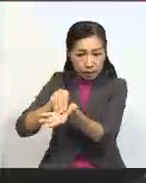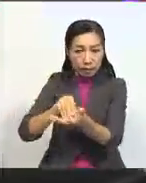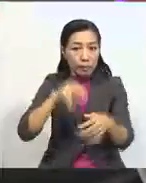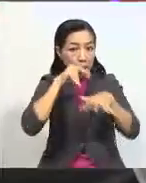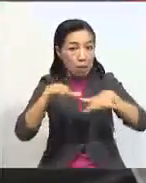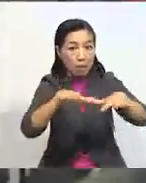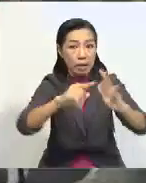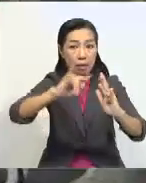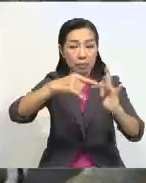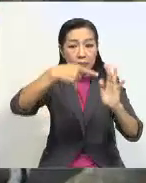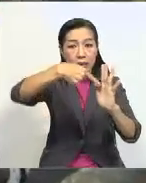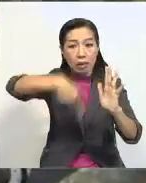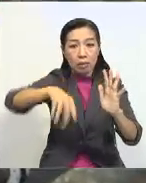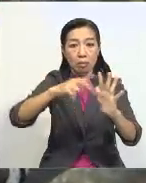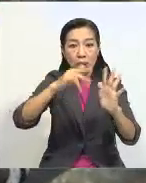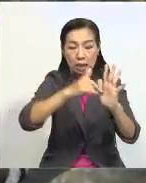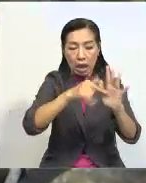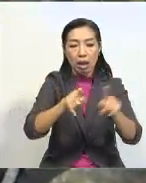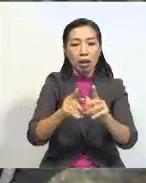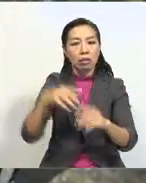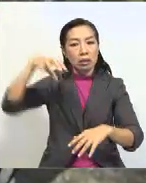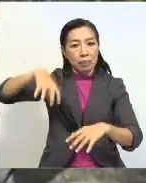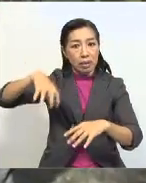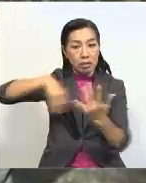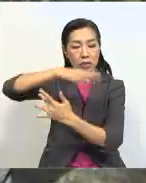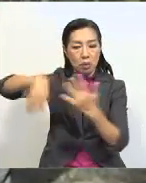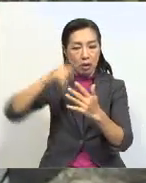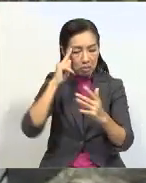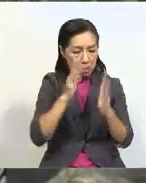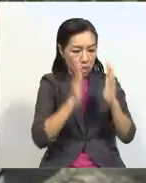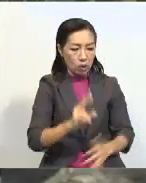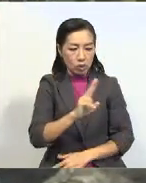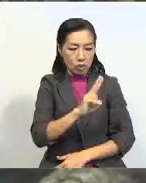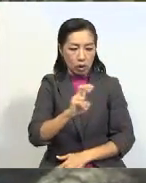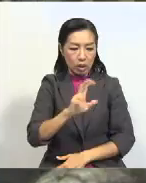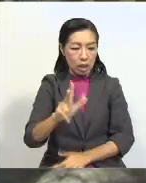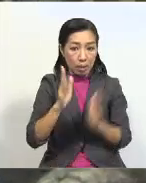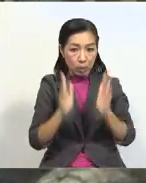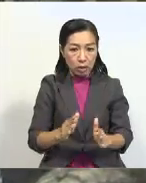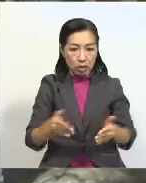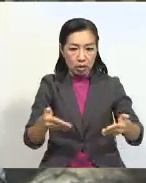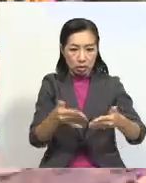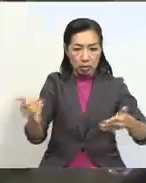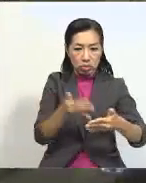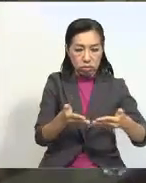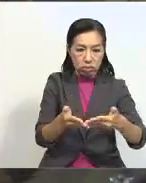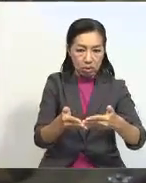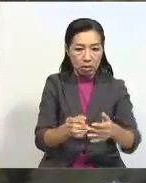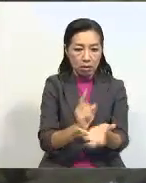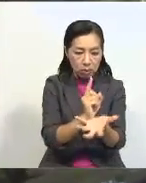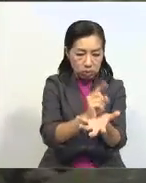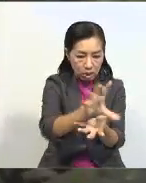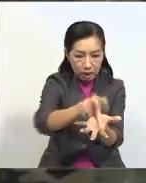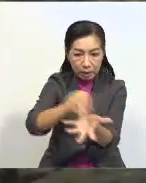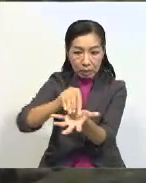ในแม่น้ำเจ้าพระยาสำนักสิ่งแวดล้อมจัดเจ้าหน้าที่จำนวน203คนเริ่มปฏิบัติหน้าที่ตั้งแต่เวลา20นาฬิกาโ